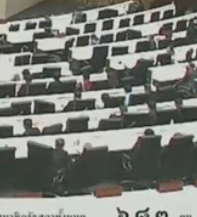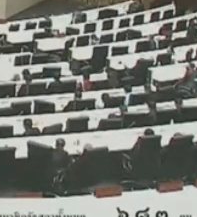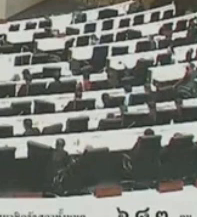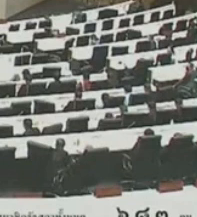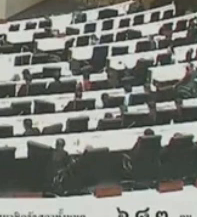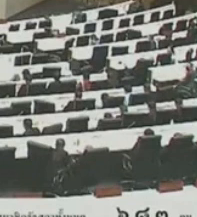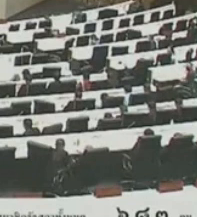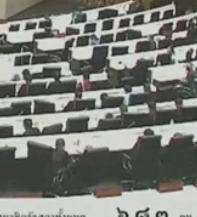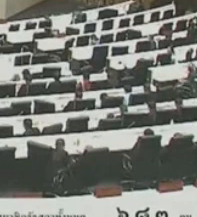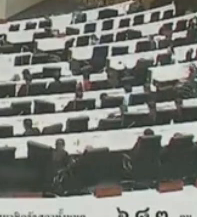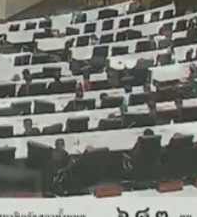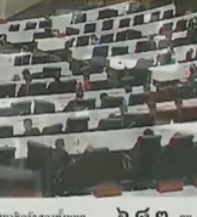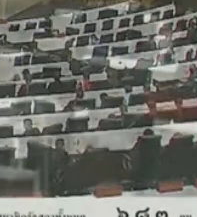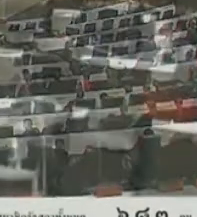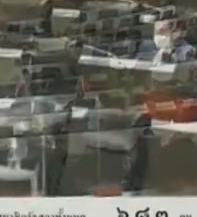สองคนครับ